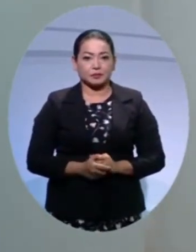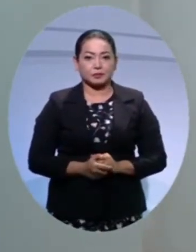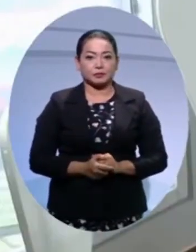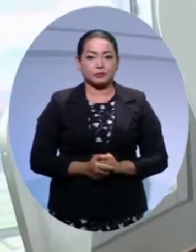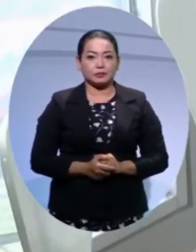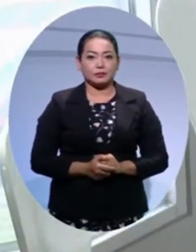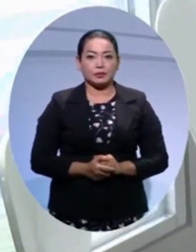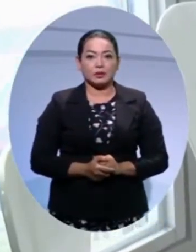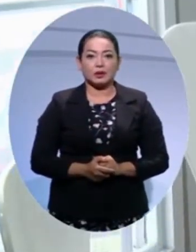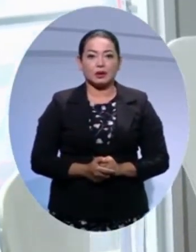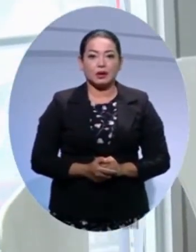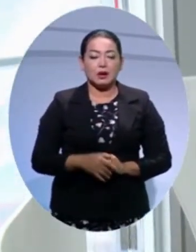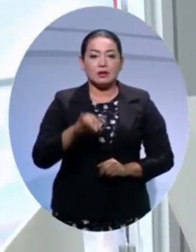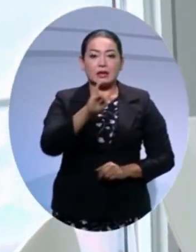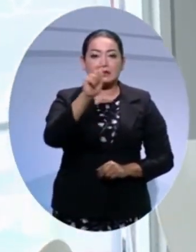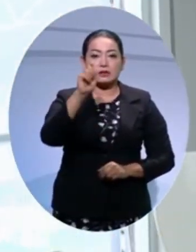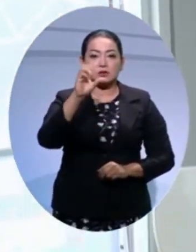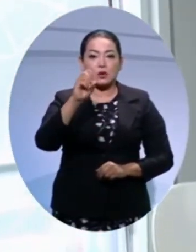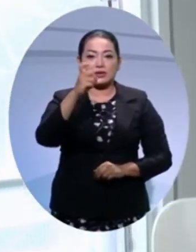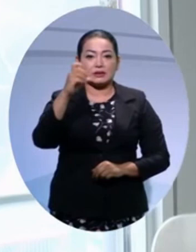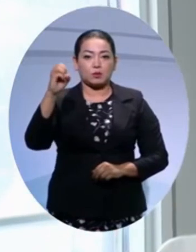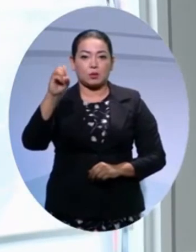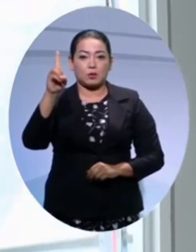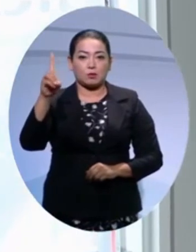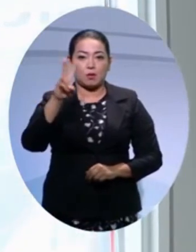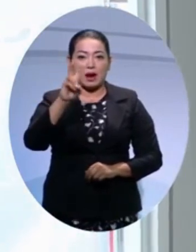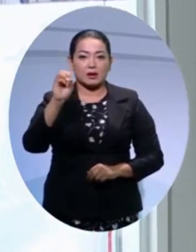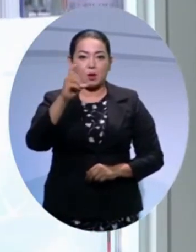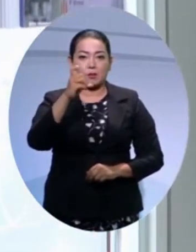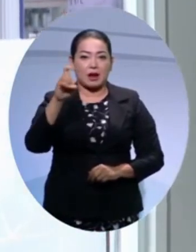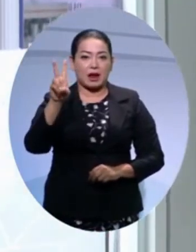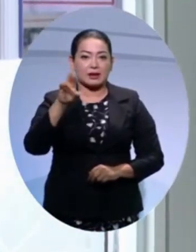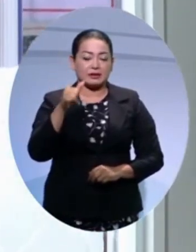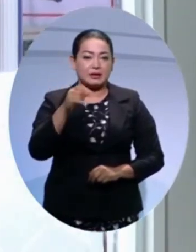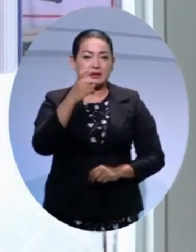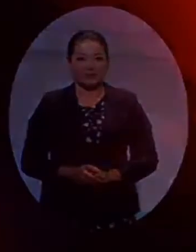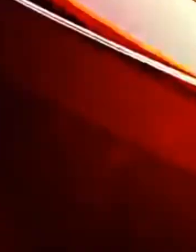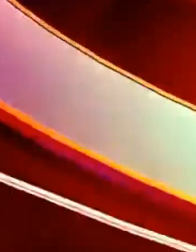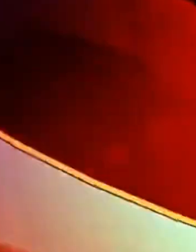9001 phiên bản 2000, ISO 9001 phiên bản 2015.